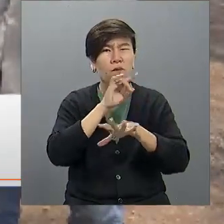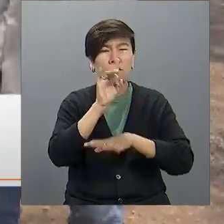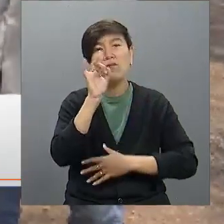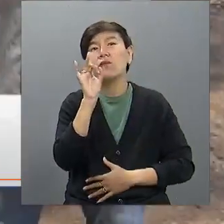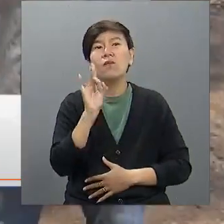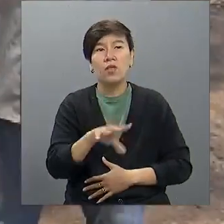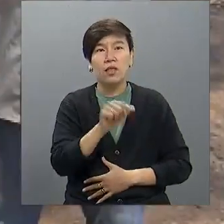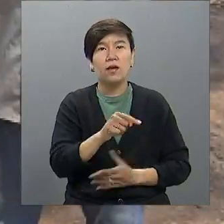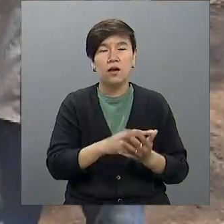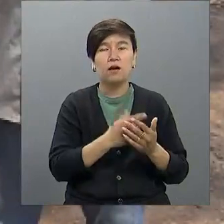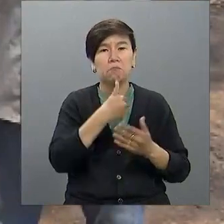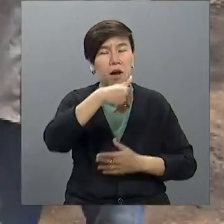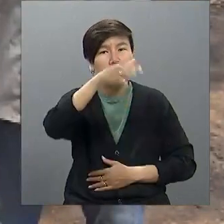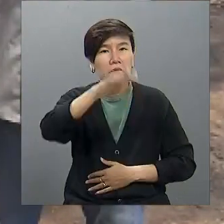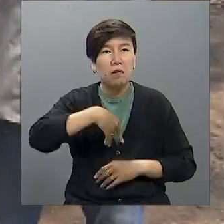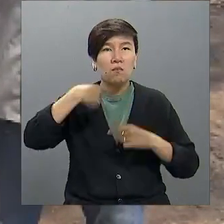ากมากครับ